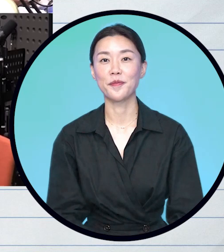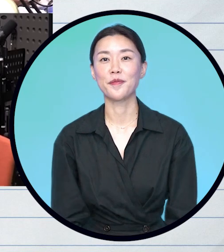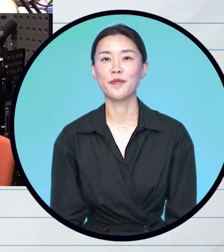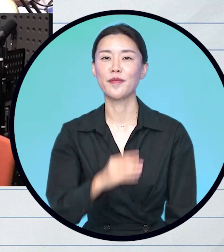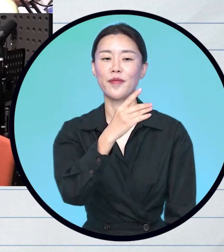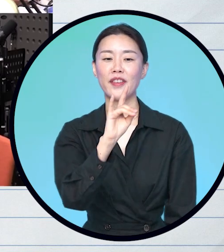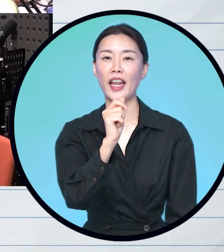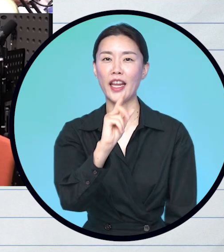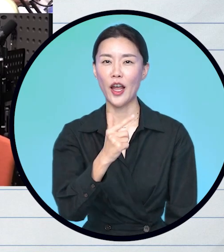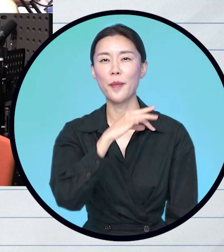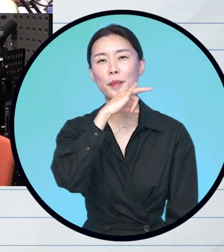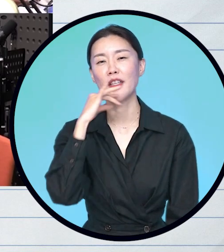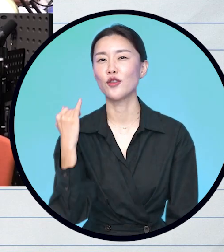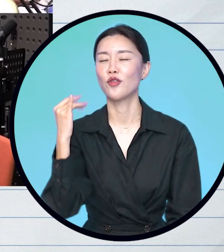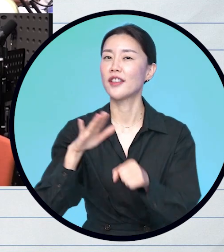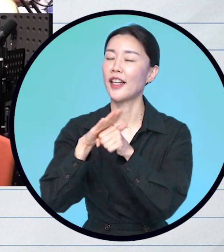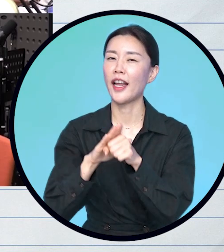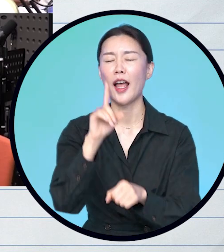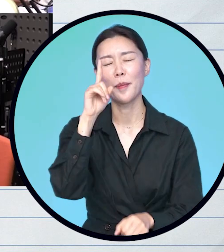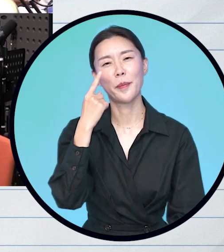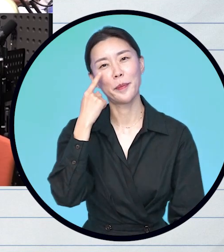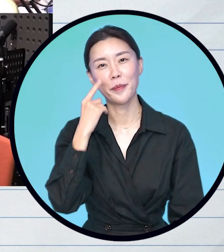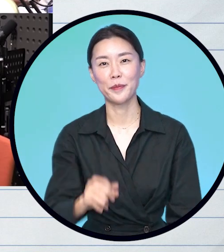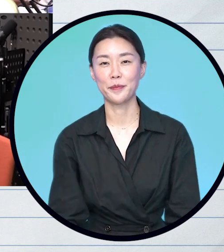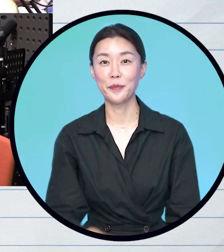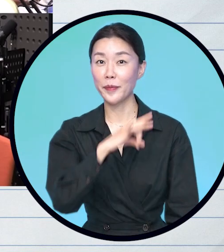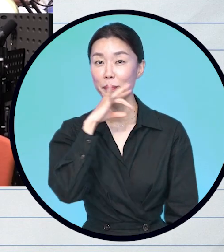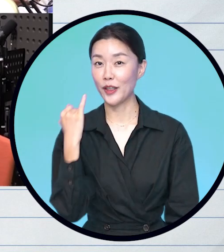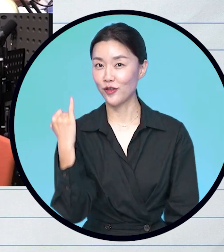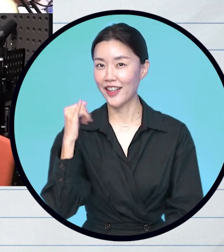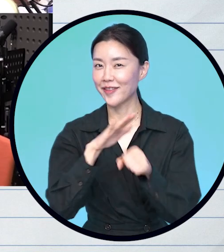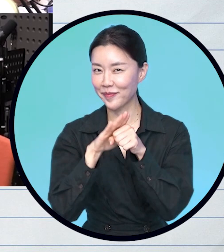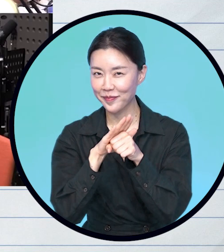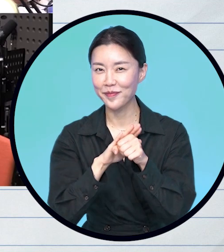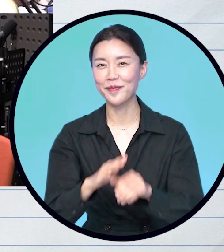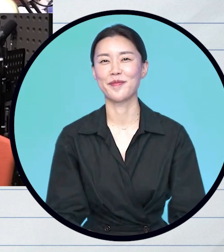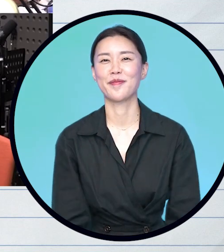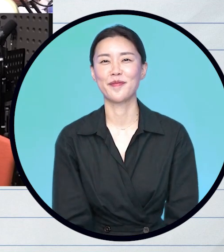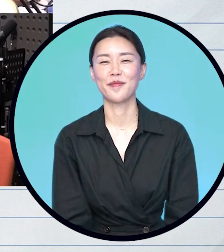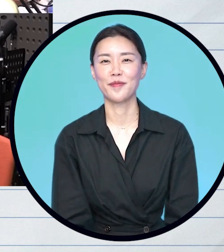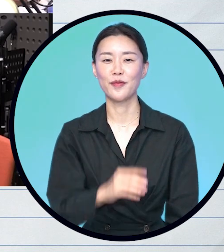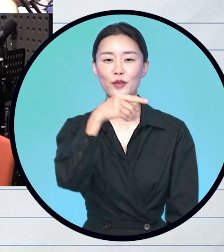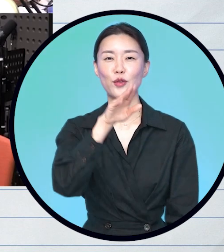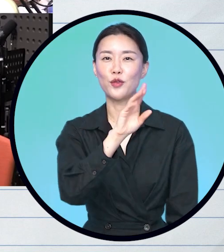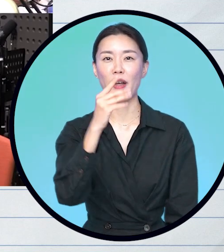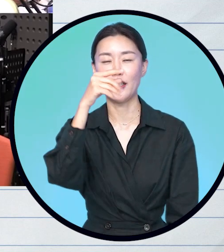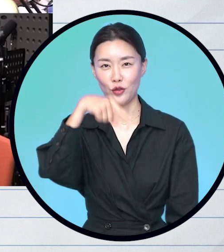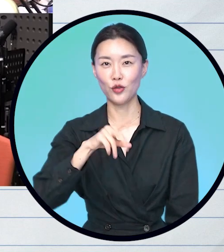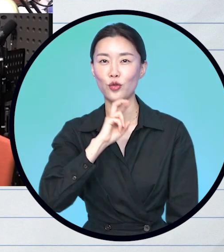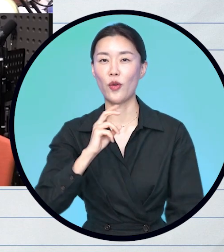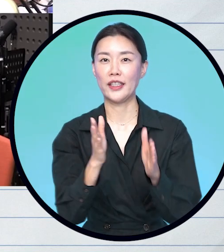태연아 핑크 누나 사랑해요 라고 한 번만 해주세요. 님, 핑크 누나 사랑해요. 투모로우바이투게더 컴백을 응원하며